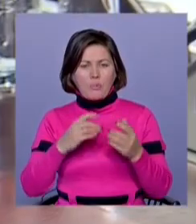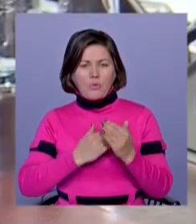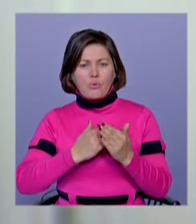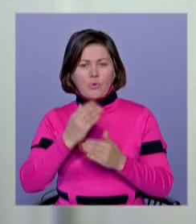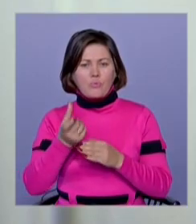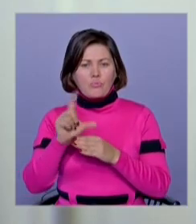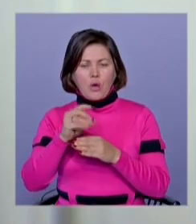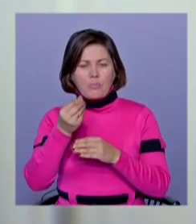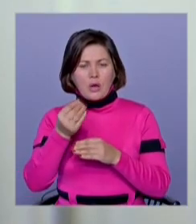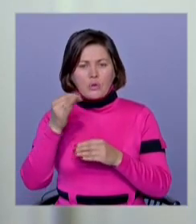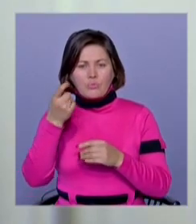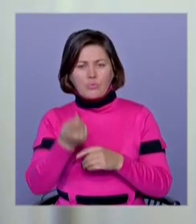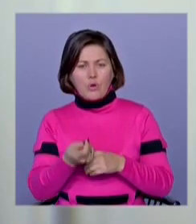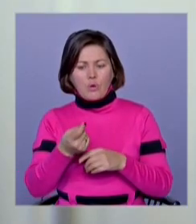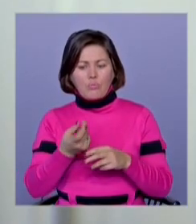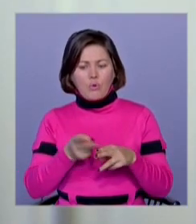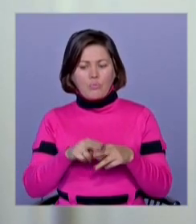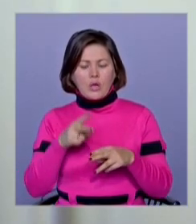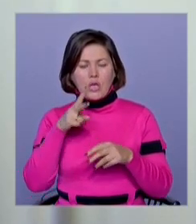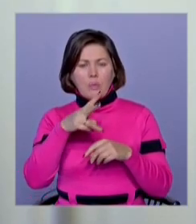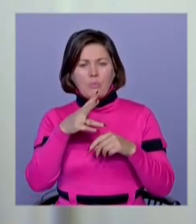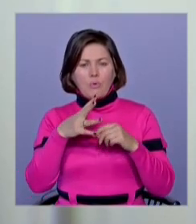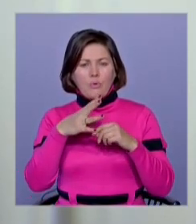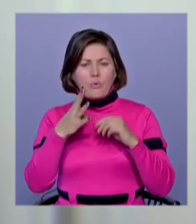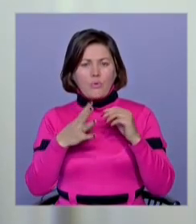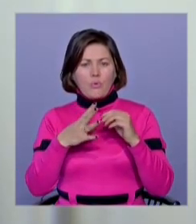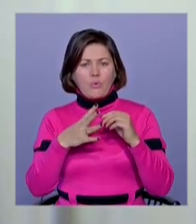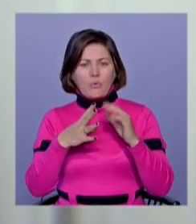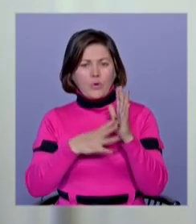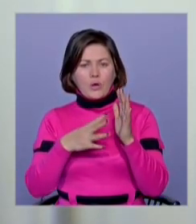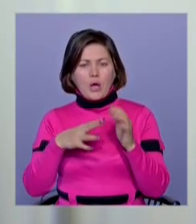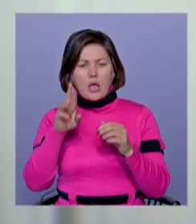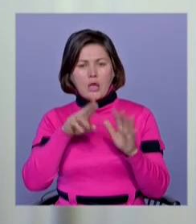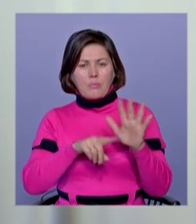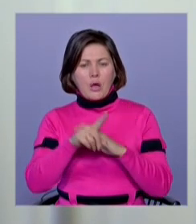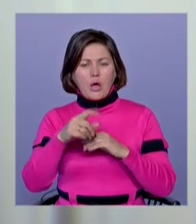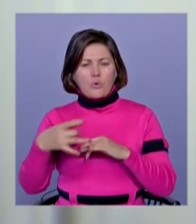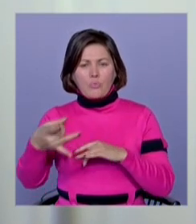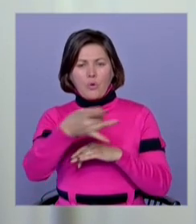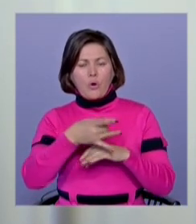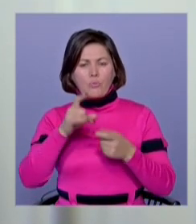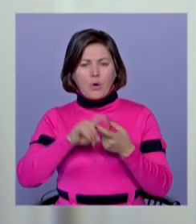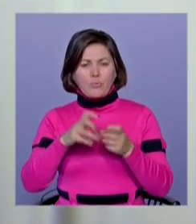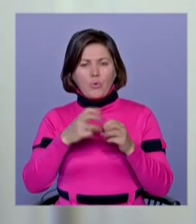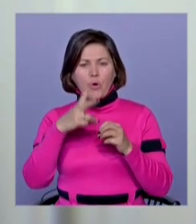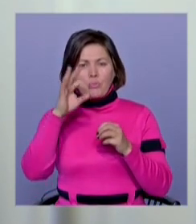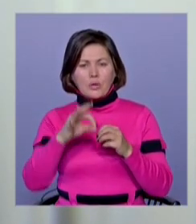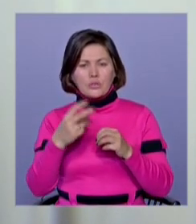баға төмендесе 2019 жылдың қаңтарынан бастап өңірге байланысты